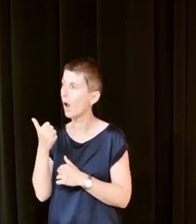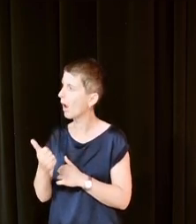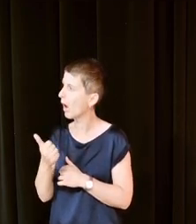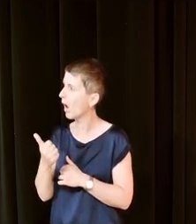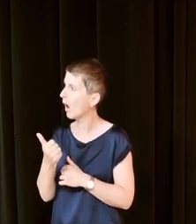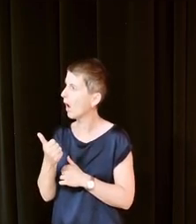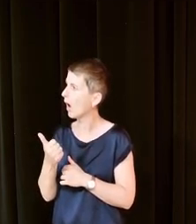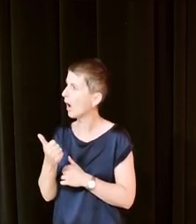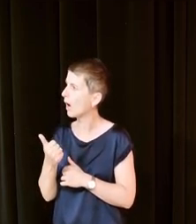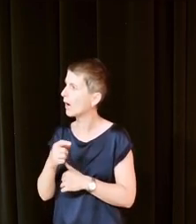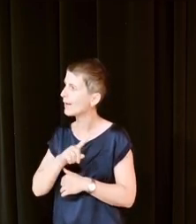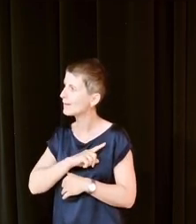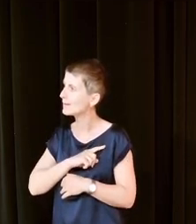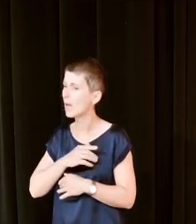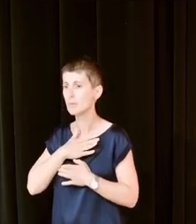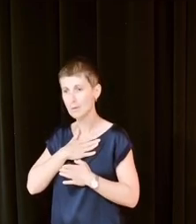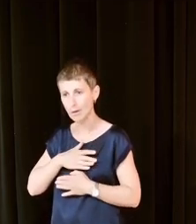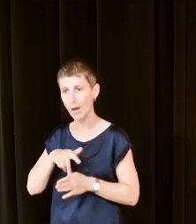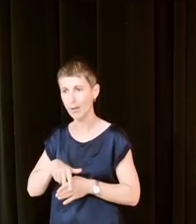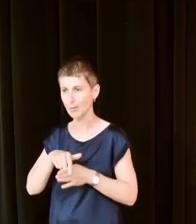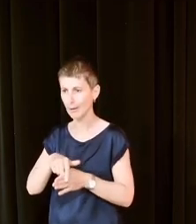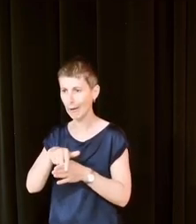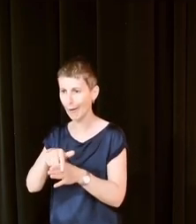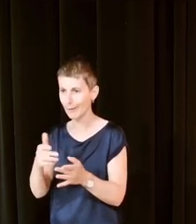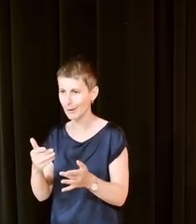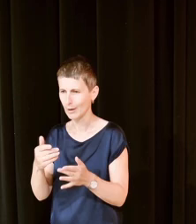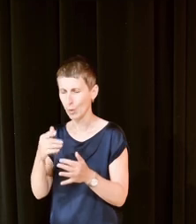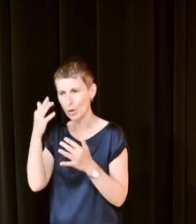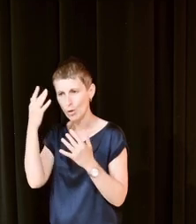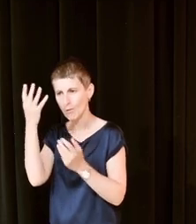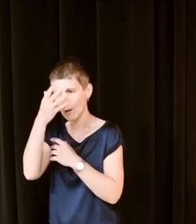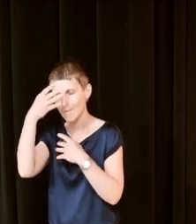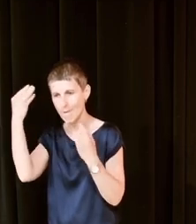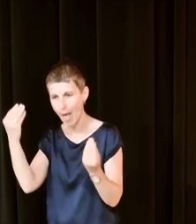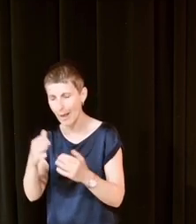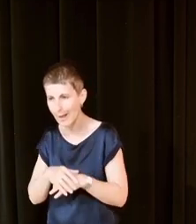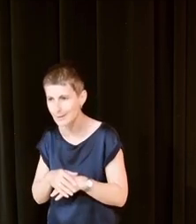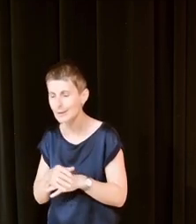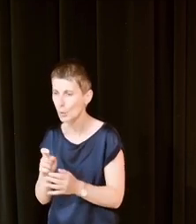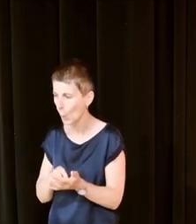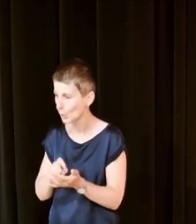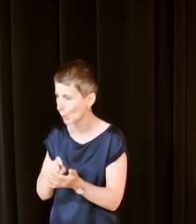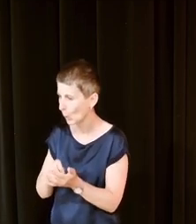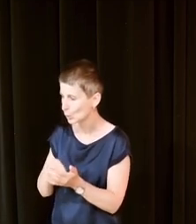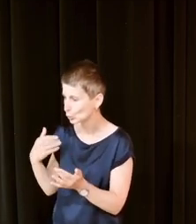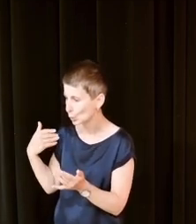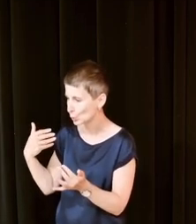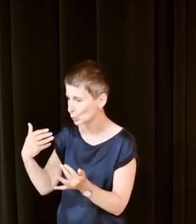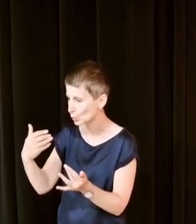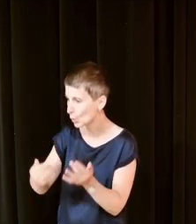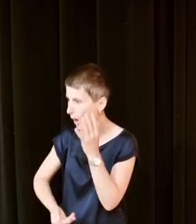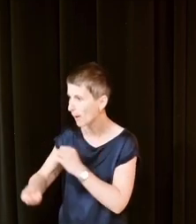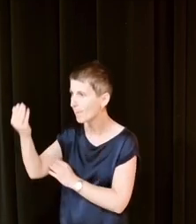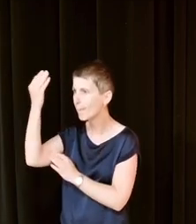Anfang, ich bin früher gerne geritten und warum habe ich das verloren in meinem Leben? Weil. Also etwas sozusagen wieder